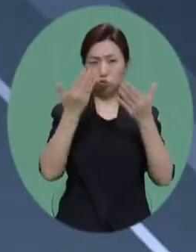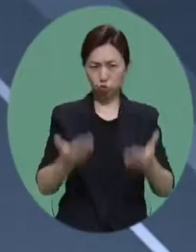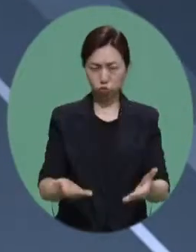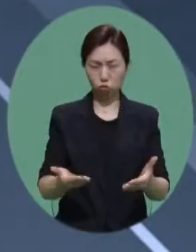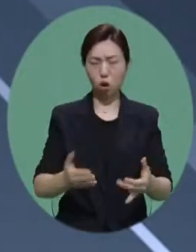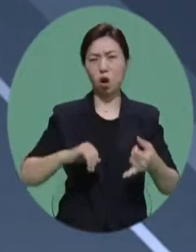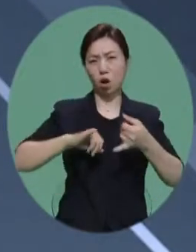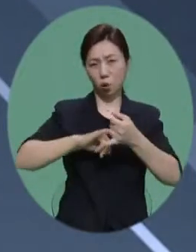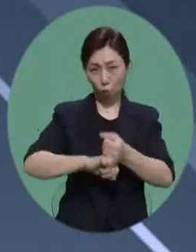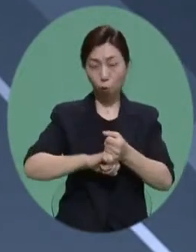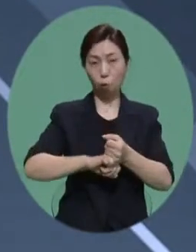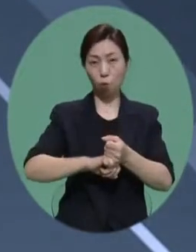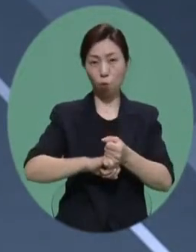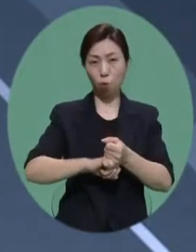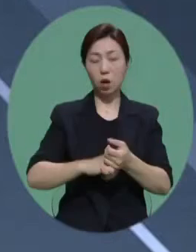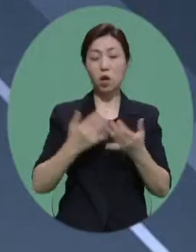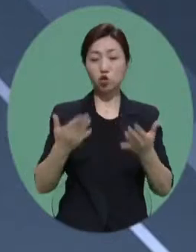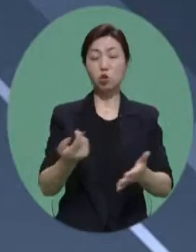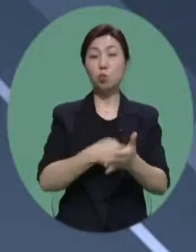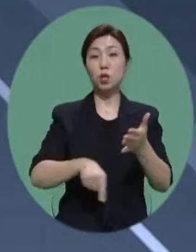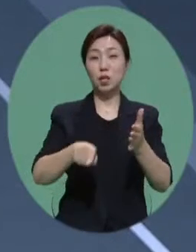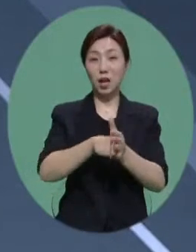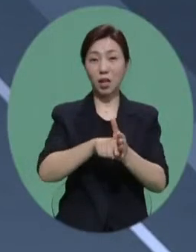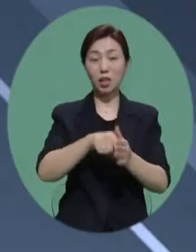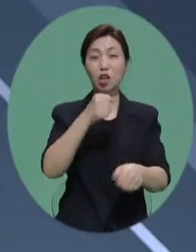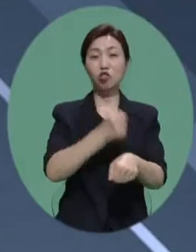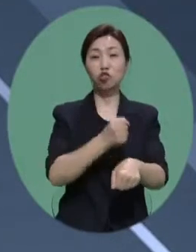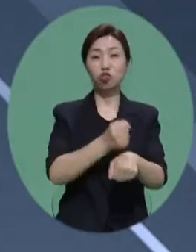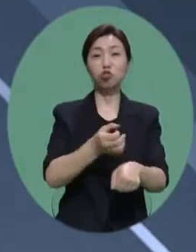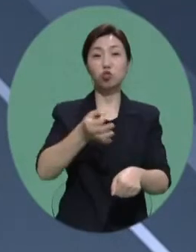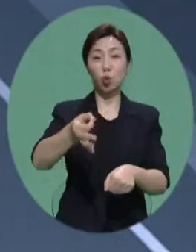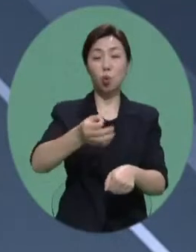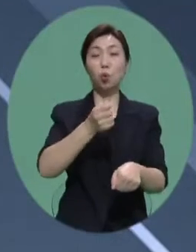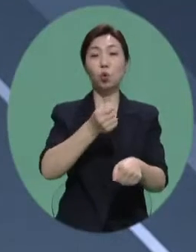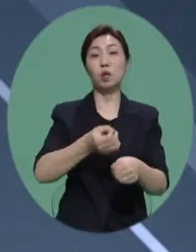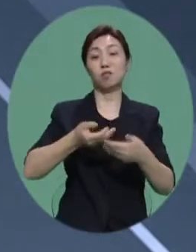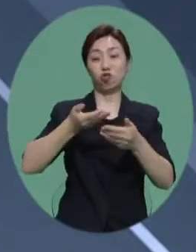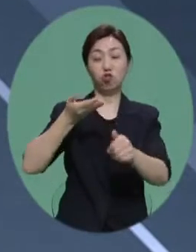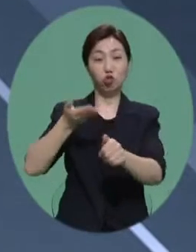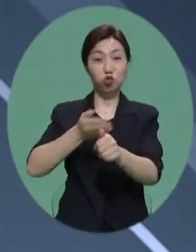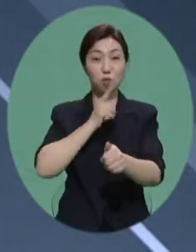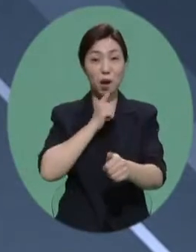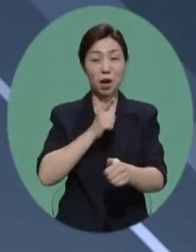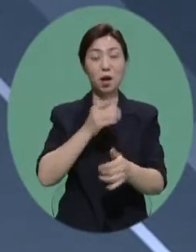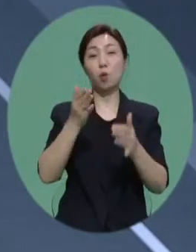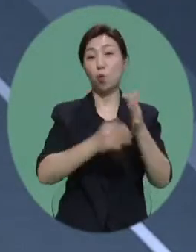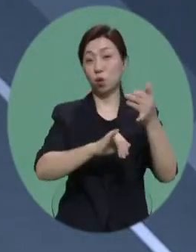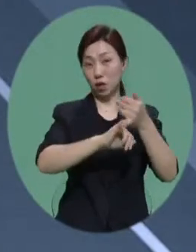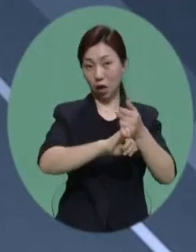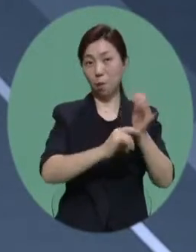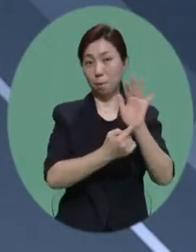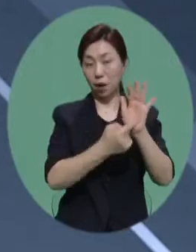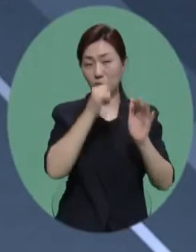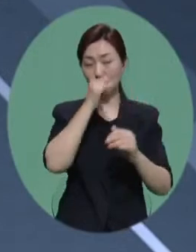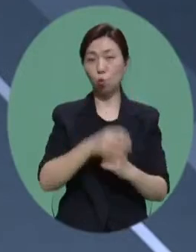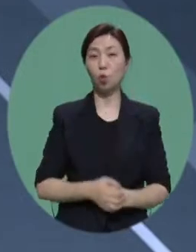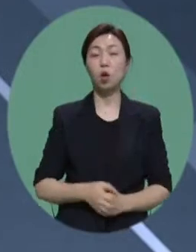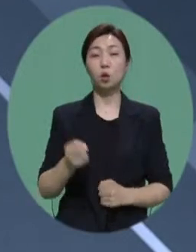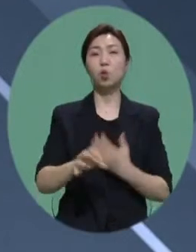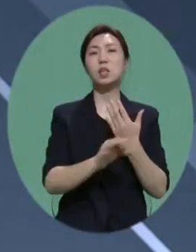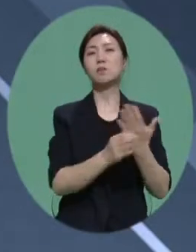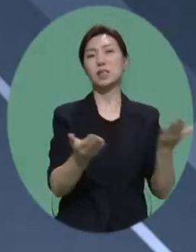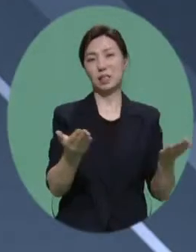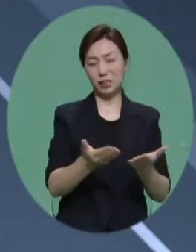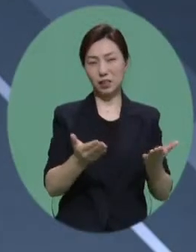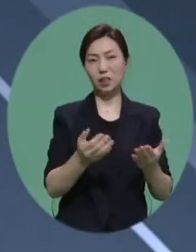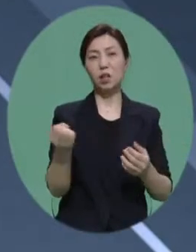하자 이런 정책 말씀 드렸다 는 거 지적하고 요 비정규직 이나 플랫폼 노동자들도 6r 찍을 좀 할 수